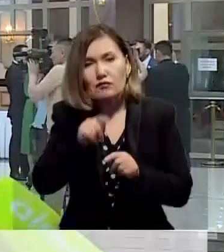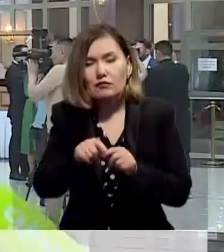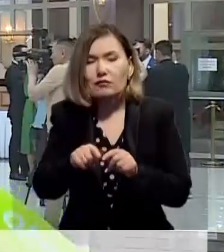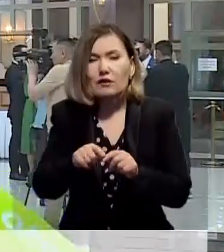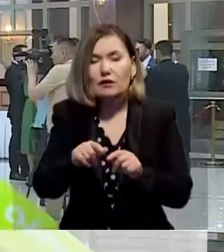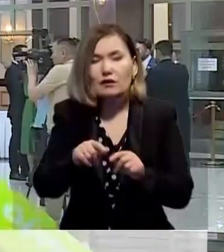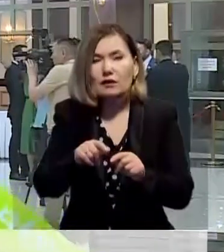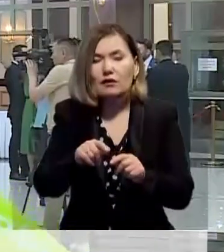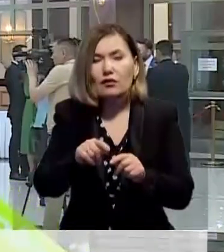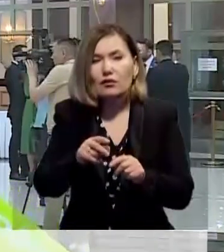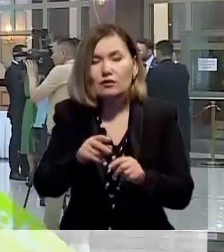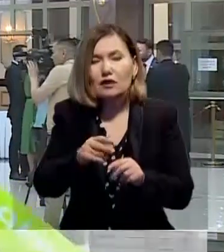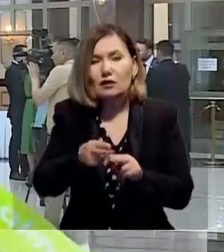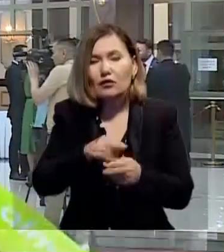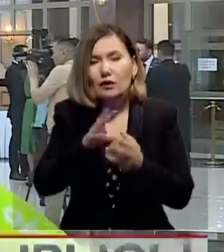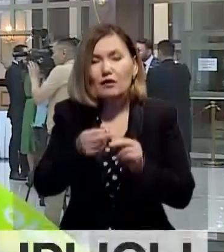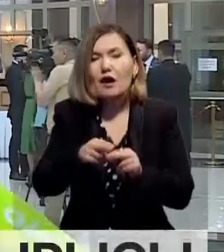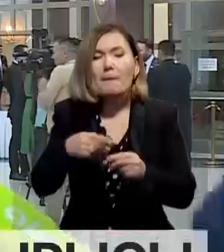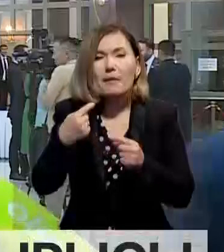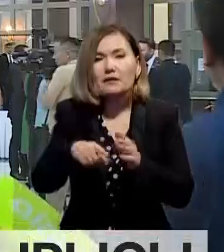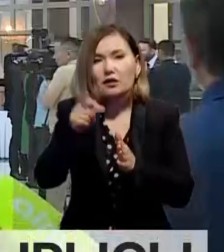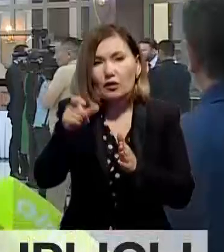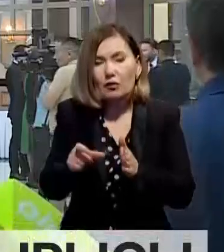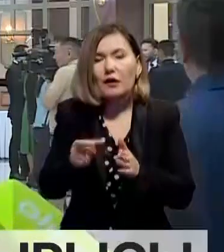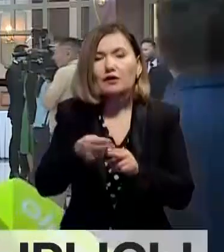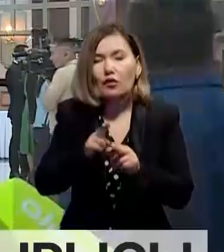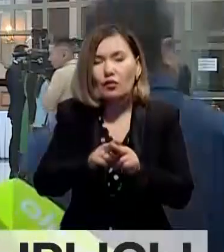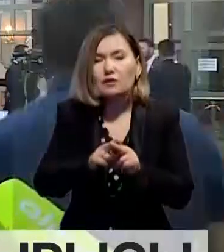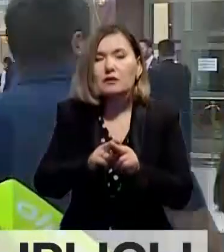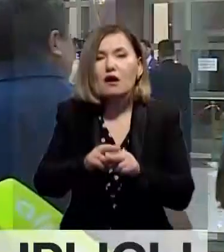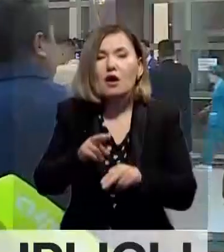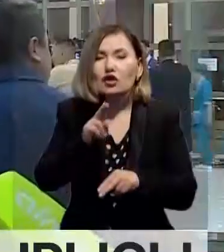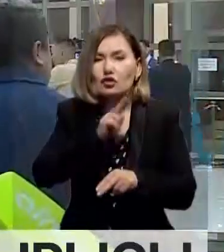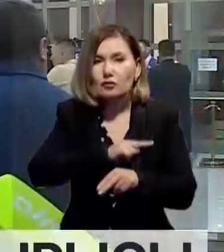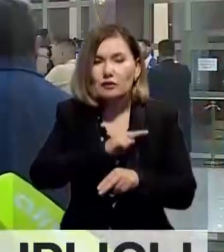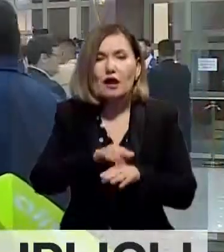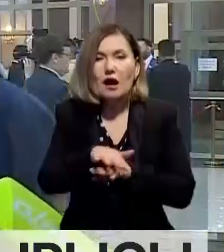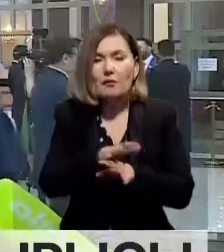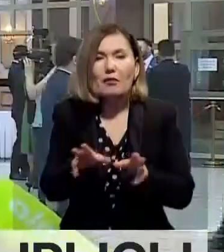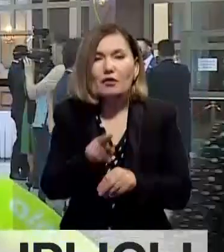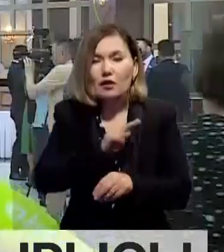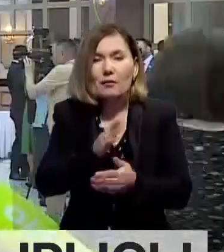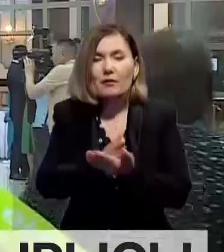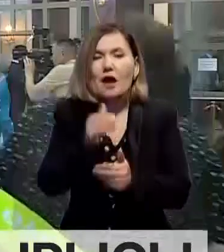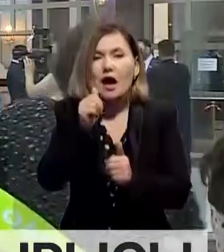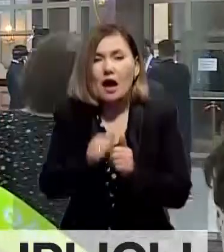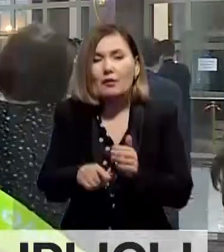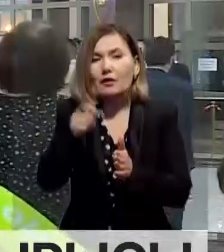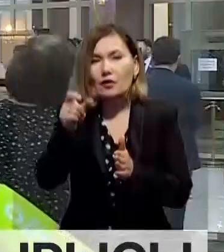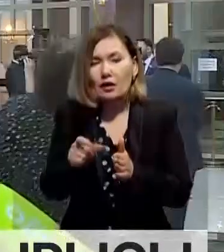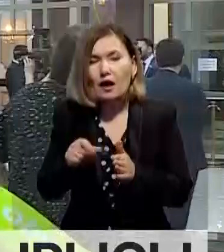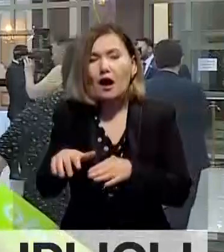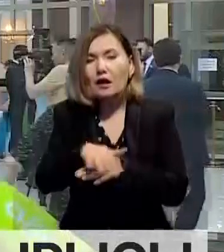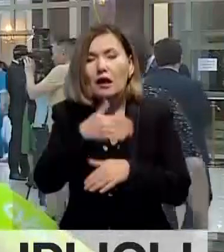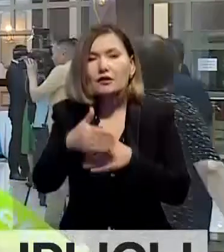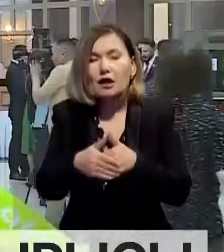емес, керісінше концептуалды түрде кабинеттерде үкіметпен жұмыс істеп жатқан депутаттар бар. Әрбір депутат өзінің берген халық алдында